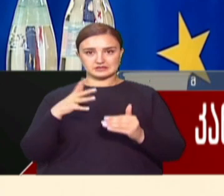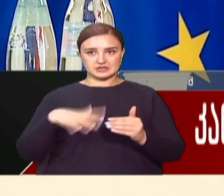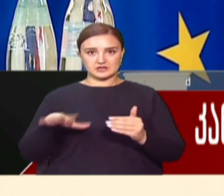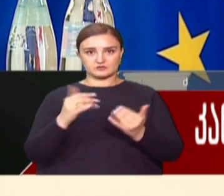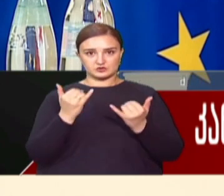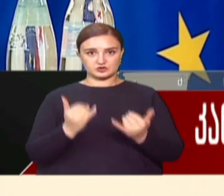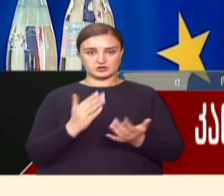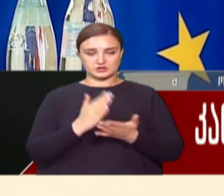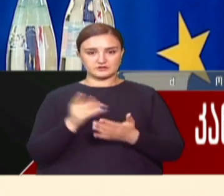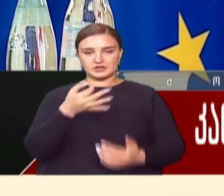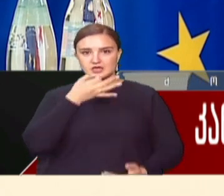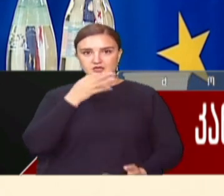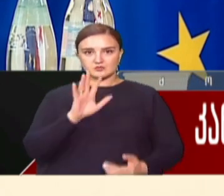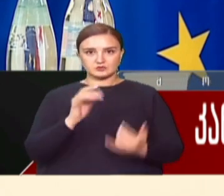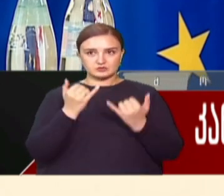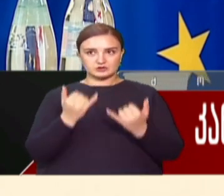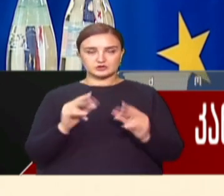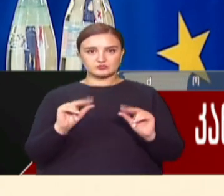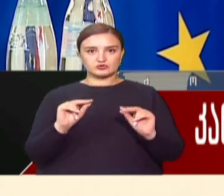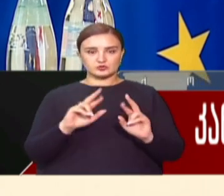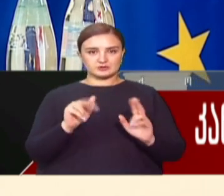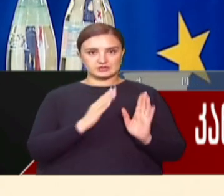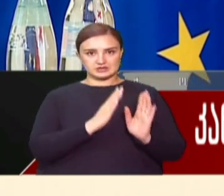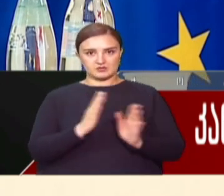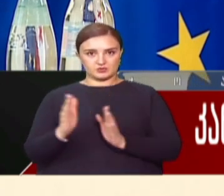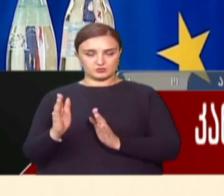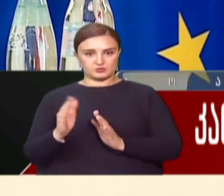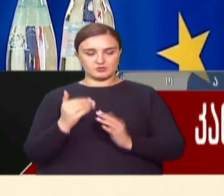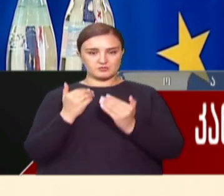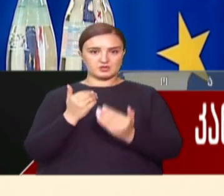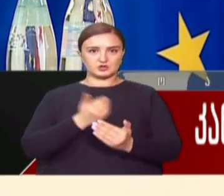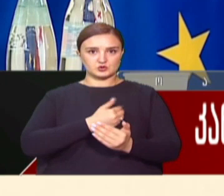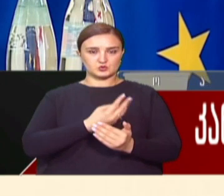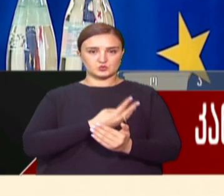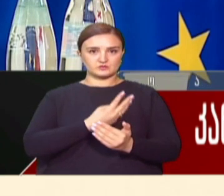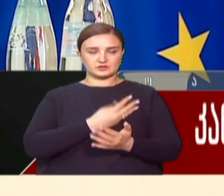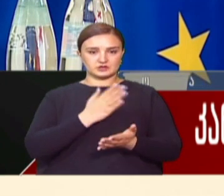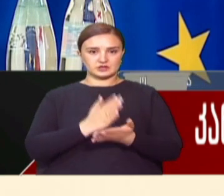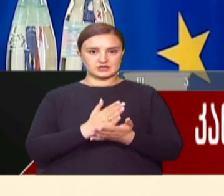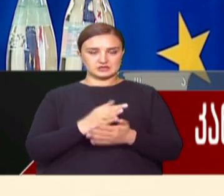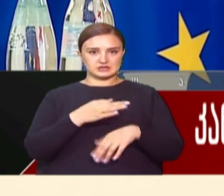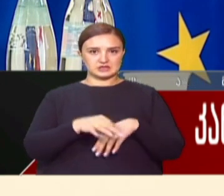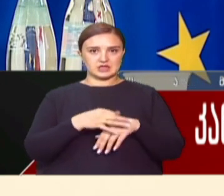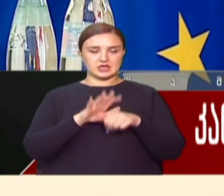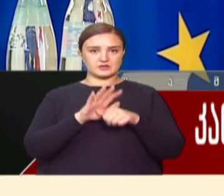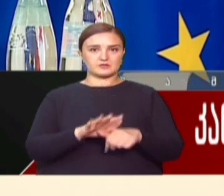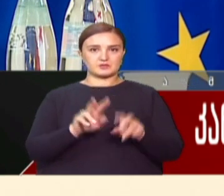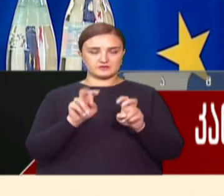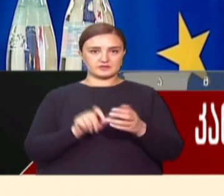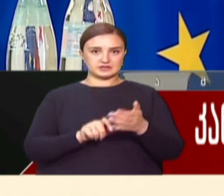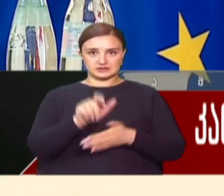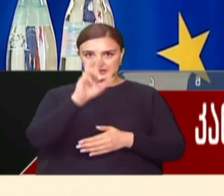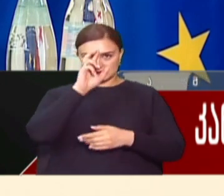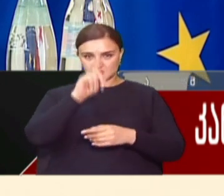გვაქვს. არ მოსუნთ, რომ დღეს ქვეყანაში შევინაჩუნთ მშვიდობა და სტაბილურობა. მათი სურვილი რა თქმა უნდა არის ძალადობრივი გზით ხელისუფლების